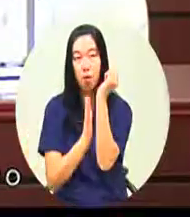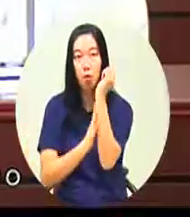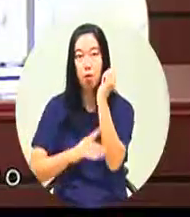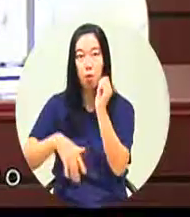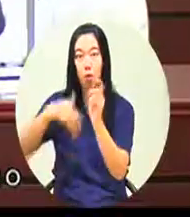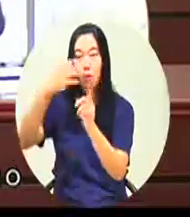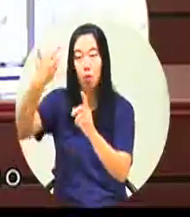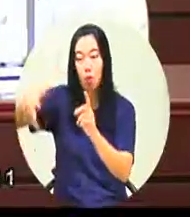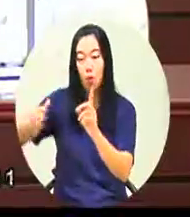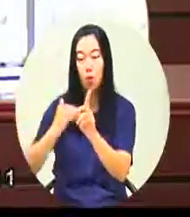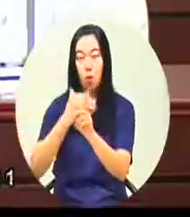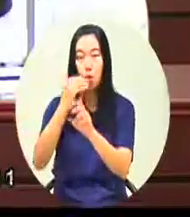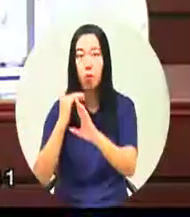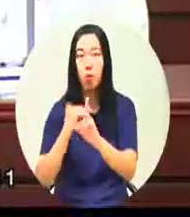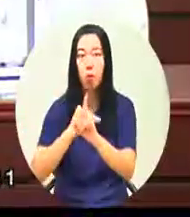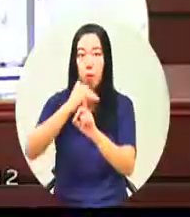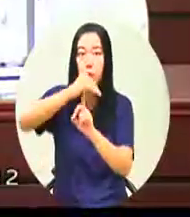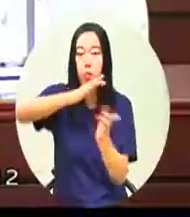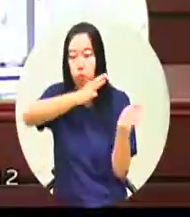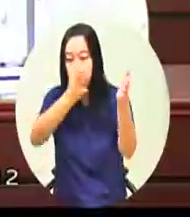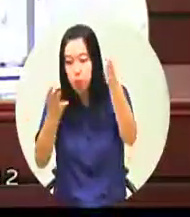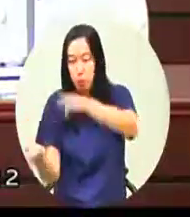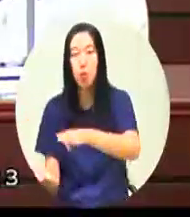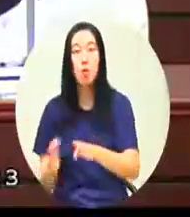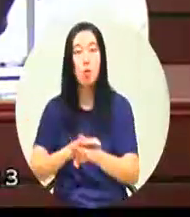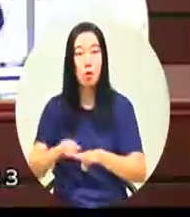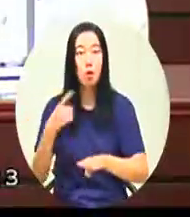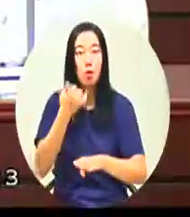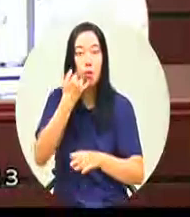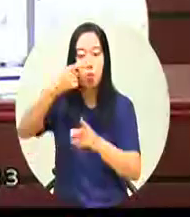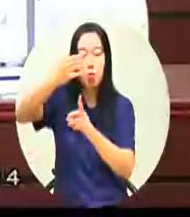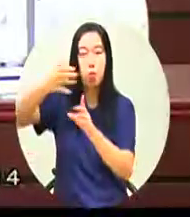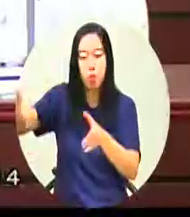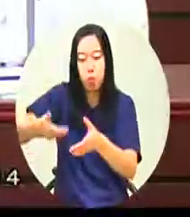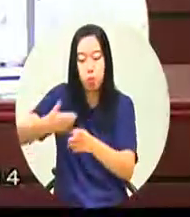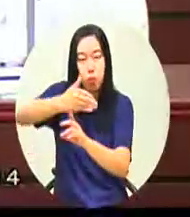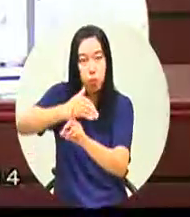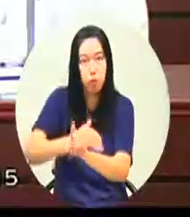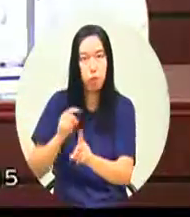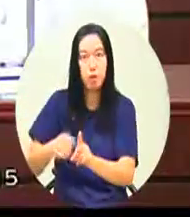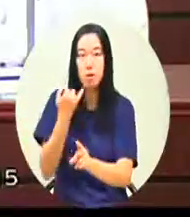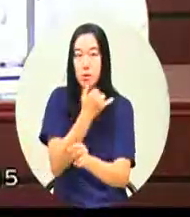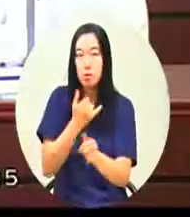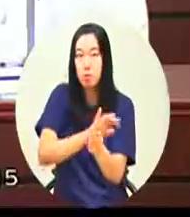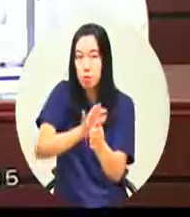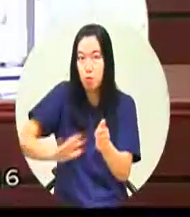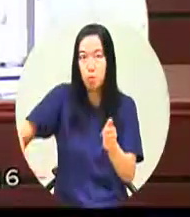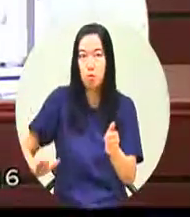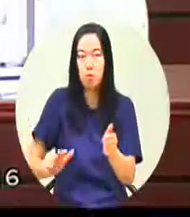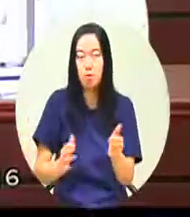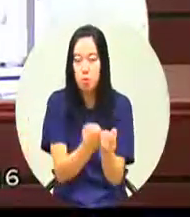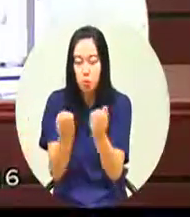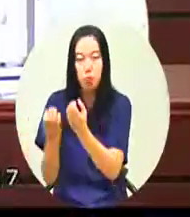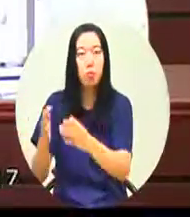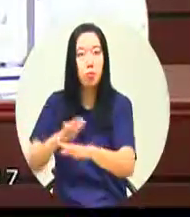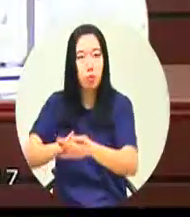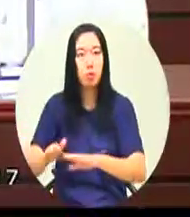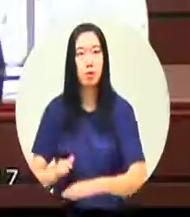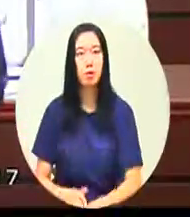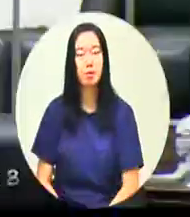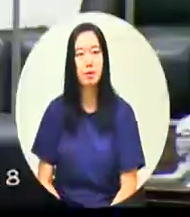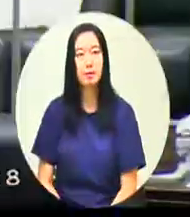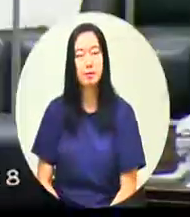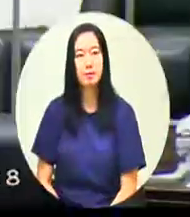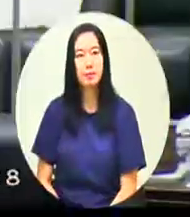成一个倾倒的例句，那下面倾得太深，它容易倾倒，所以这个会造成灾害工程。 好，谢谢， 我做以上的补